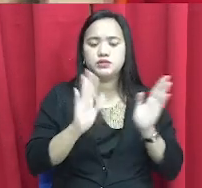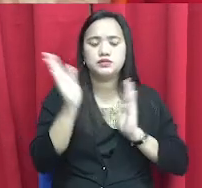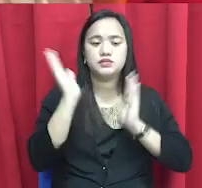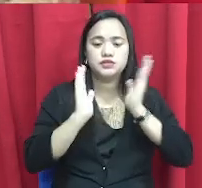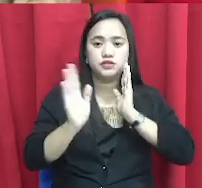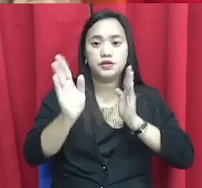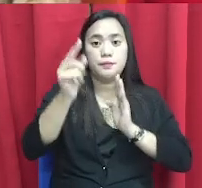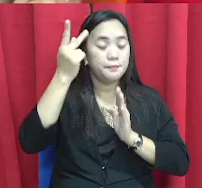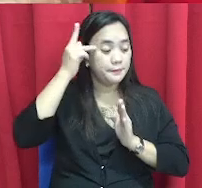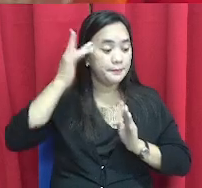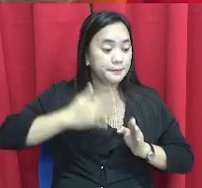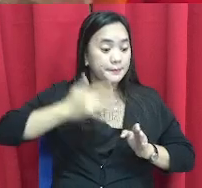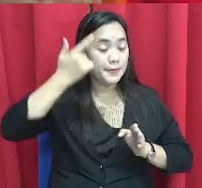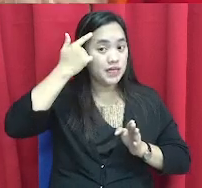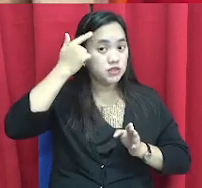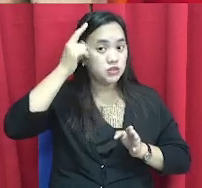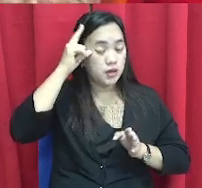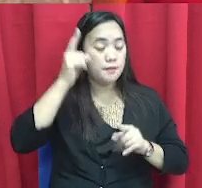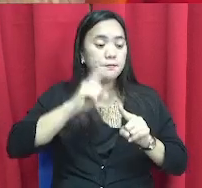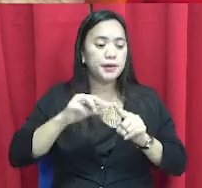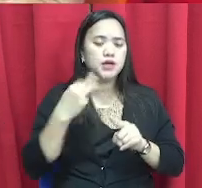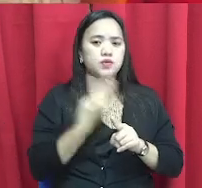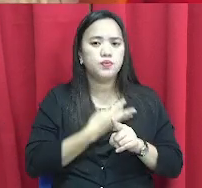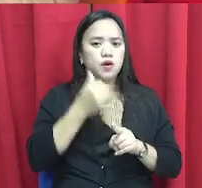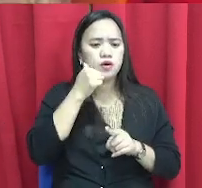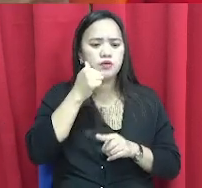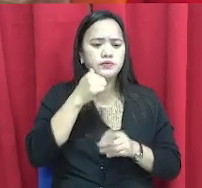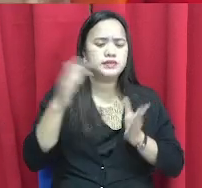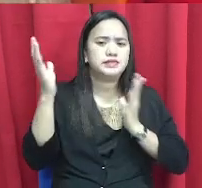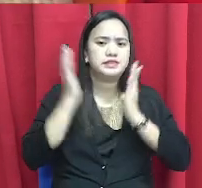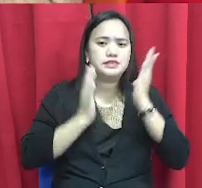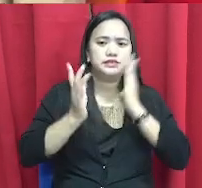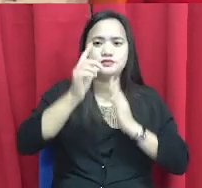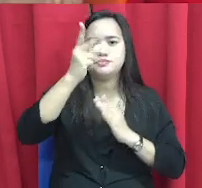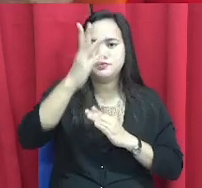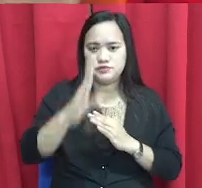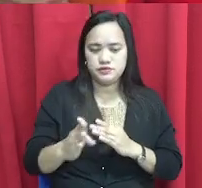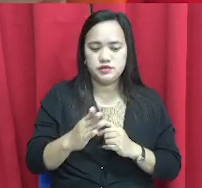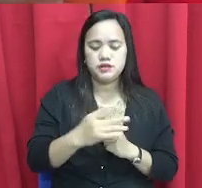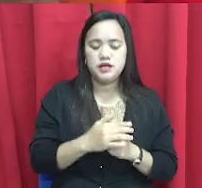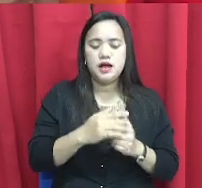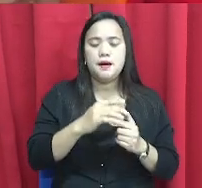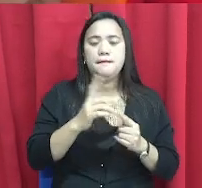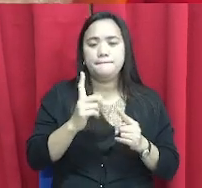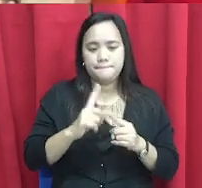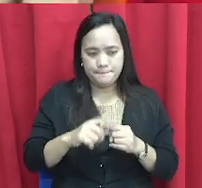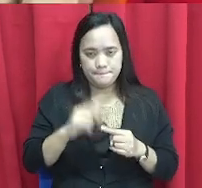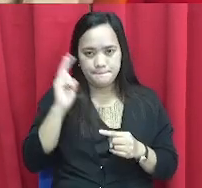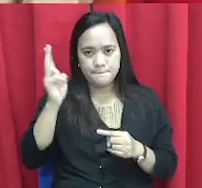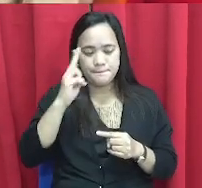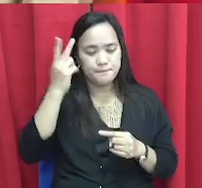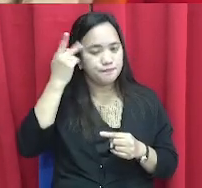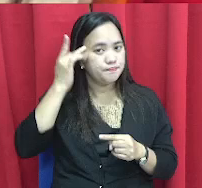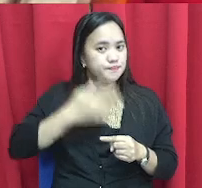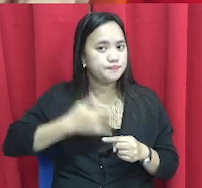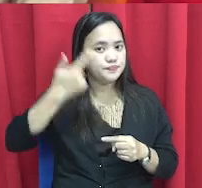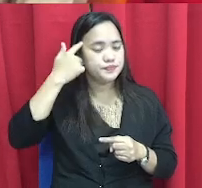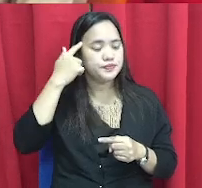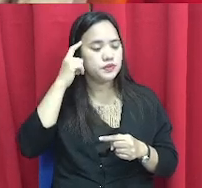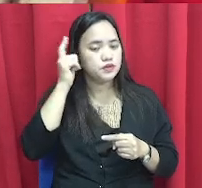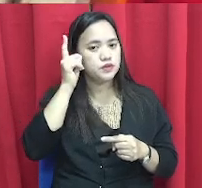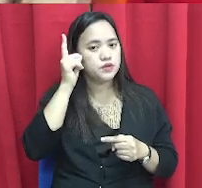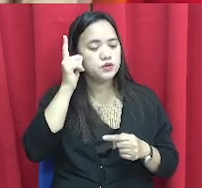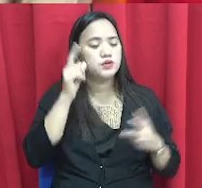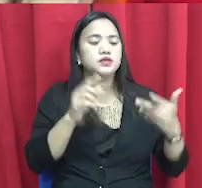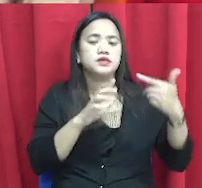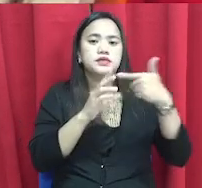lahat tayo sa Diyos ginagabayan tayo tinuturuan tayo ni Pastor kung paano po tayo lalong lumago ang ating pananampalataya sa